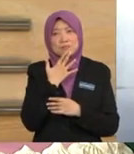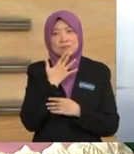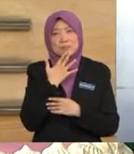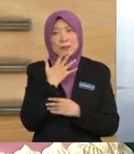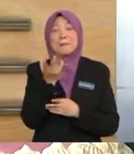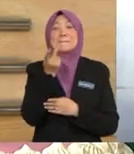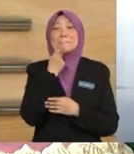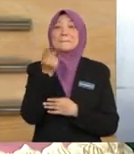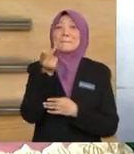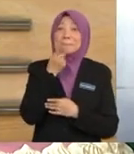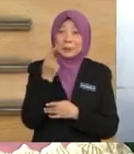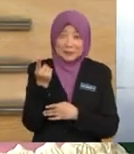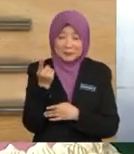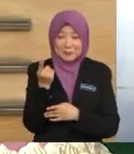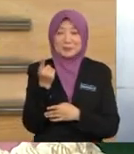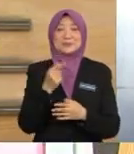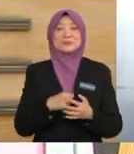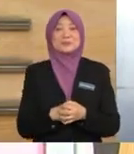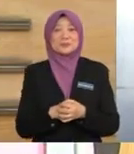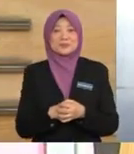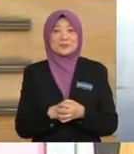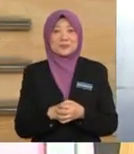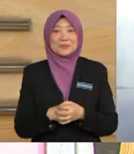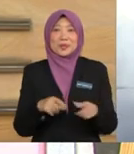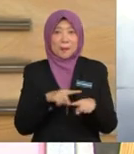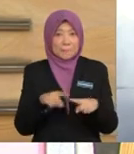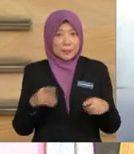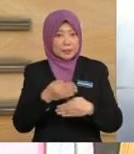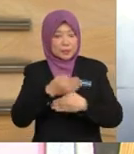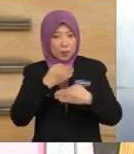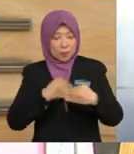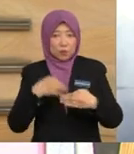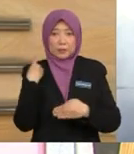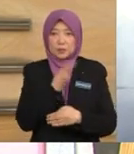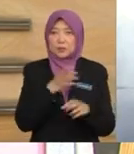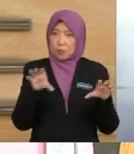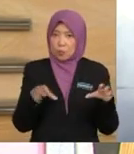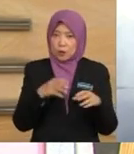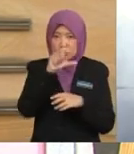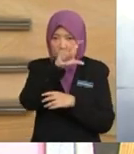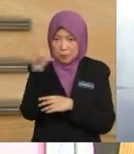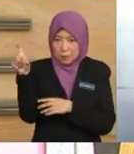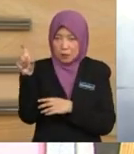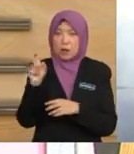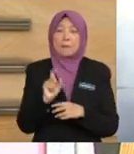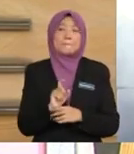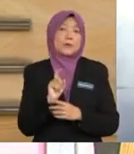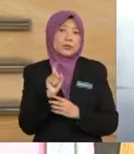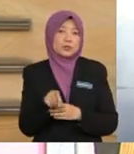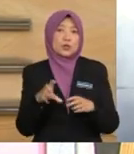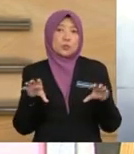pink. Warna merah jambu. Okay. Tapi sebelum kita icing yang tebal, kita kena buat lapisan crumb